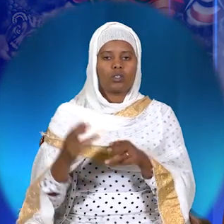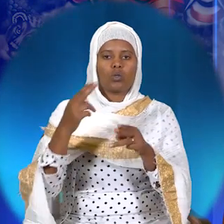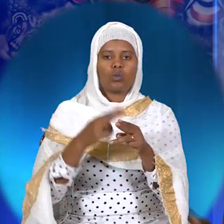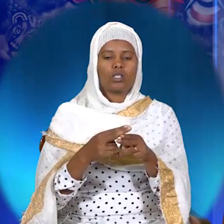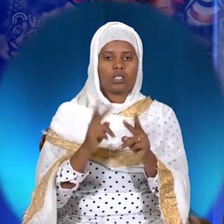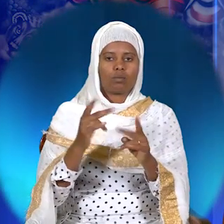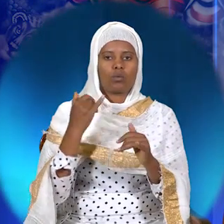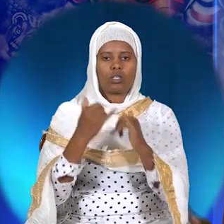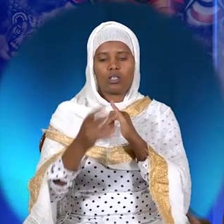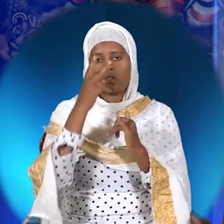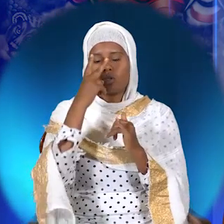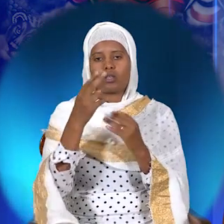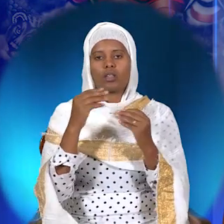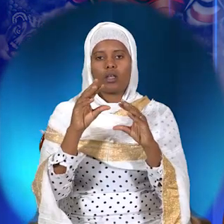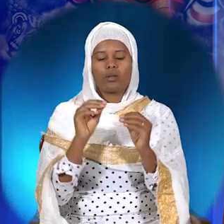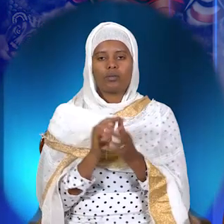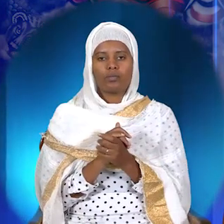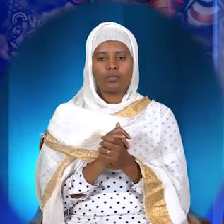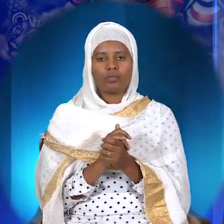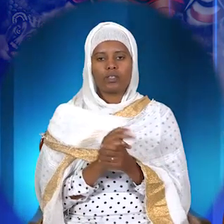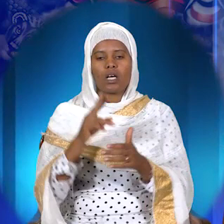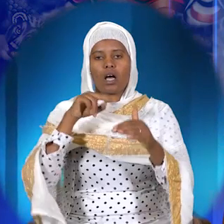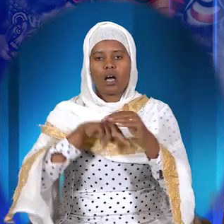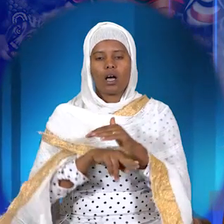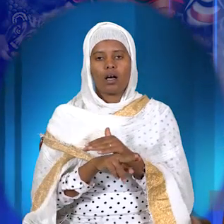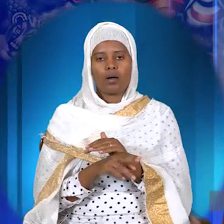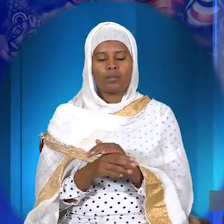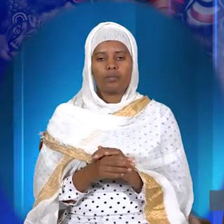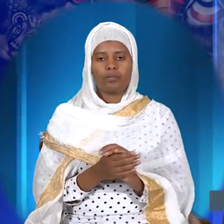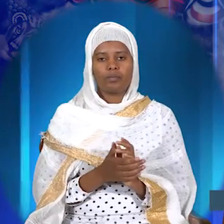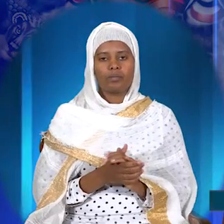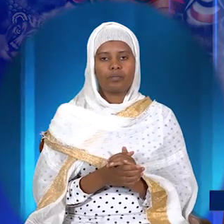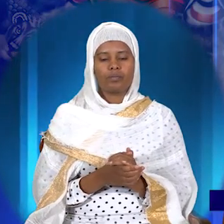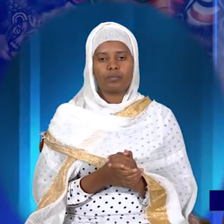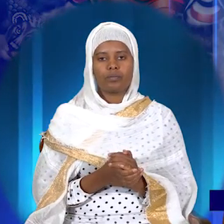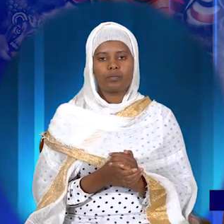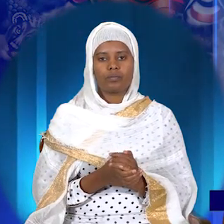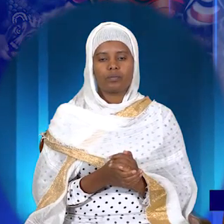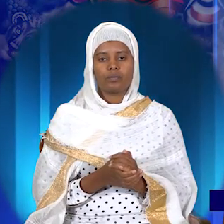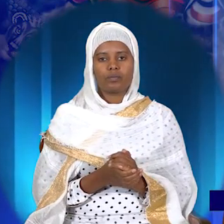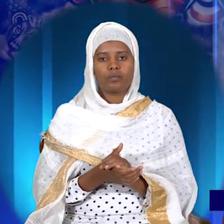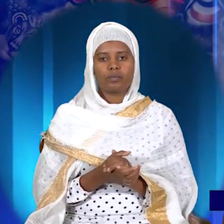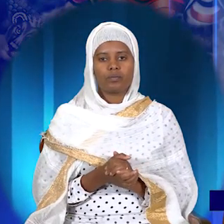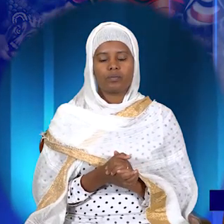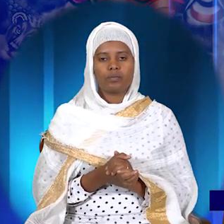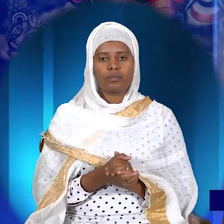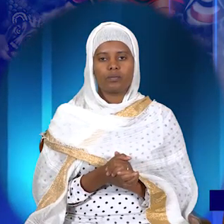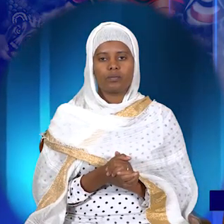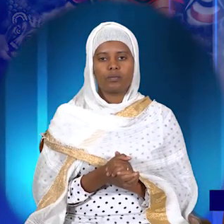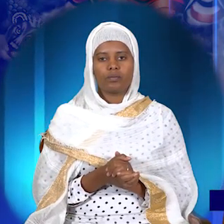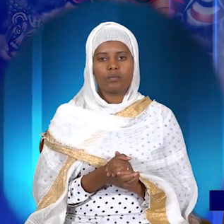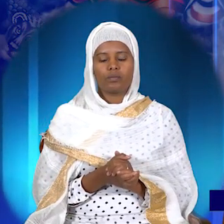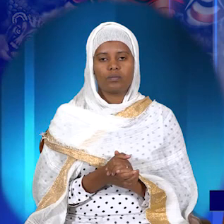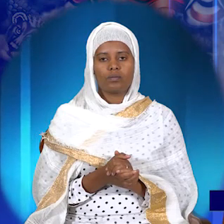قالو توساخي كم مدمدمتا إن ريئو انتايو انتلايلنا عبهي وقتو عب وإيكوانا والد وإيمن